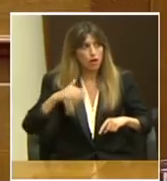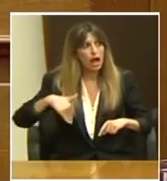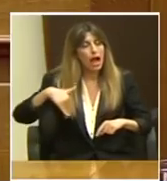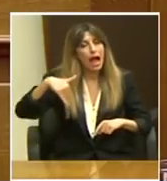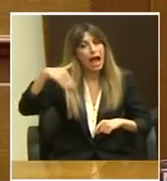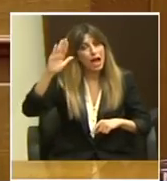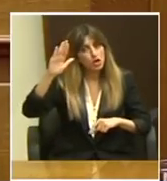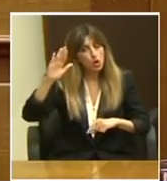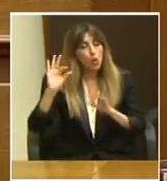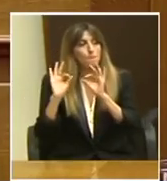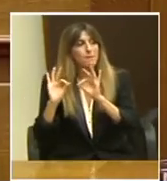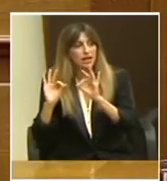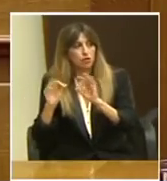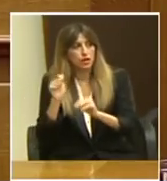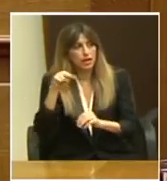ελληνικής Μακεδονίας.